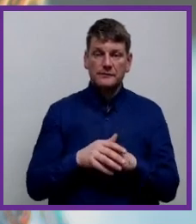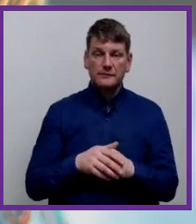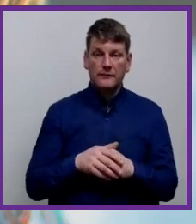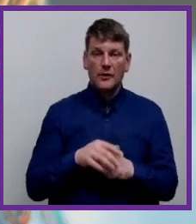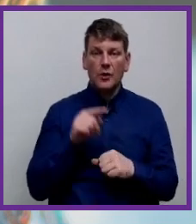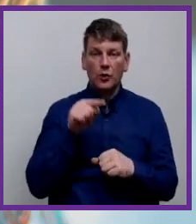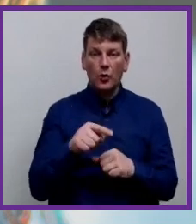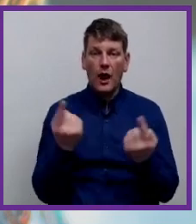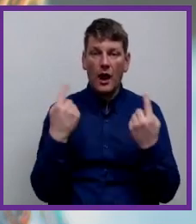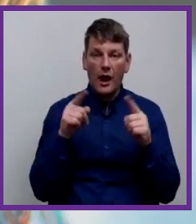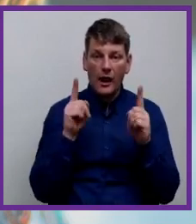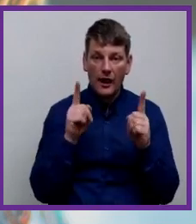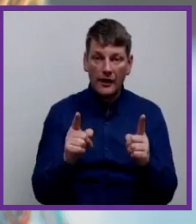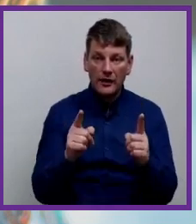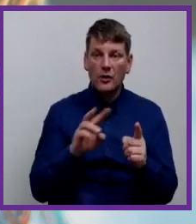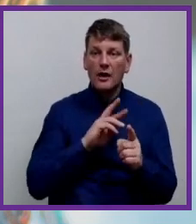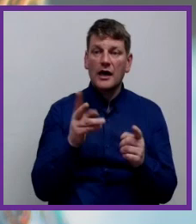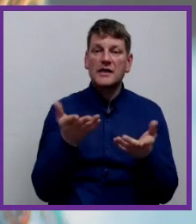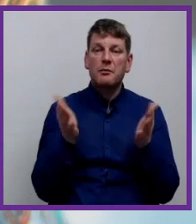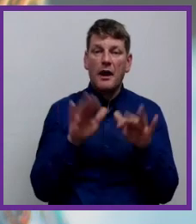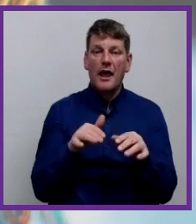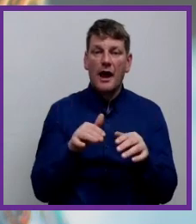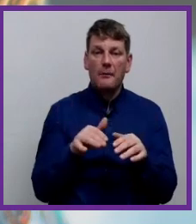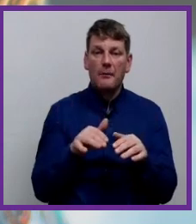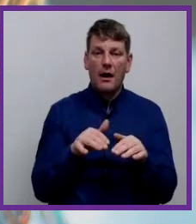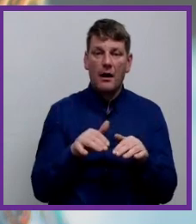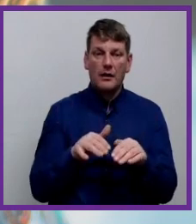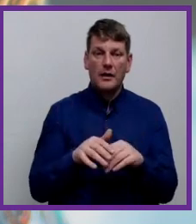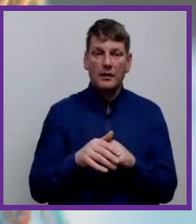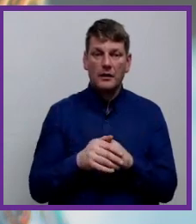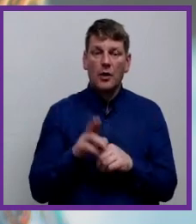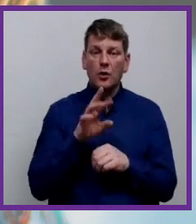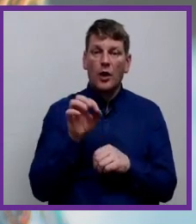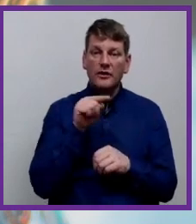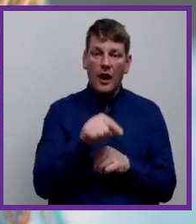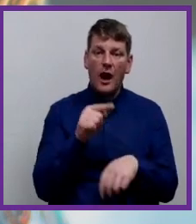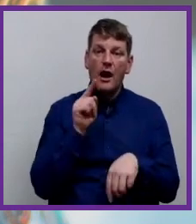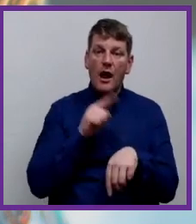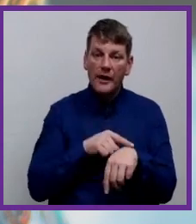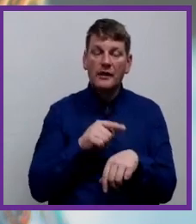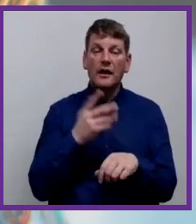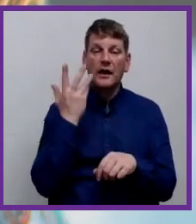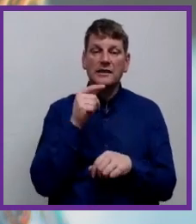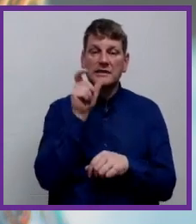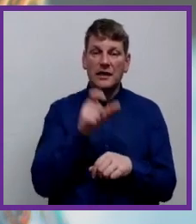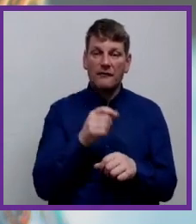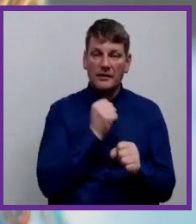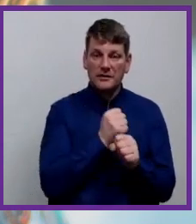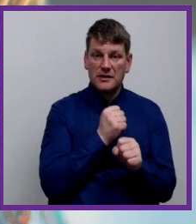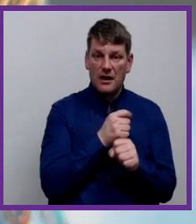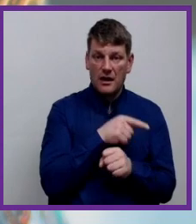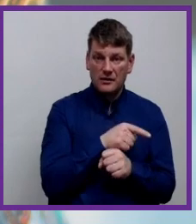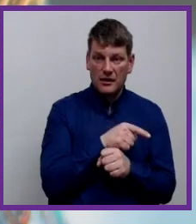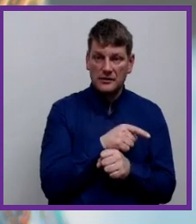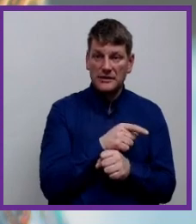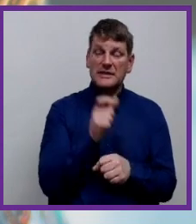to laiku, kas paliek pāri no tā laika, kad cilvēks strādā.